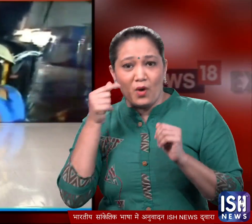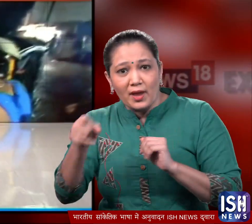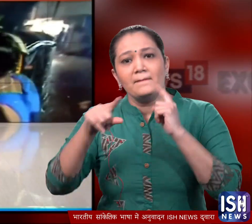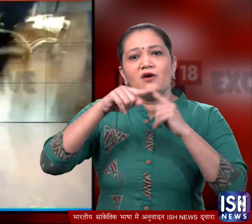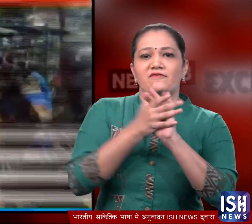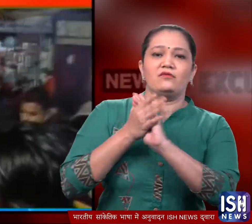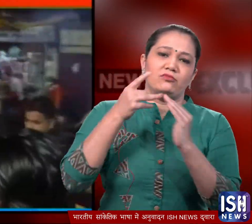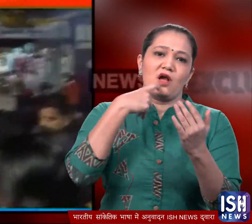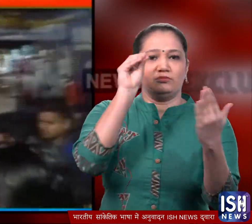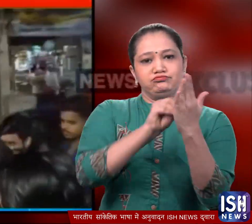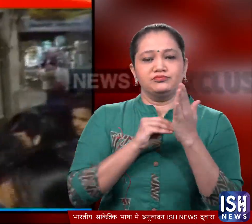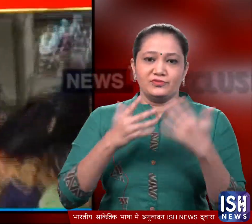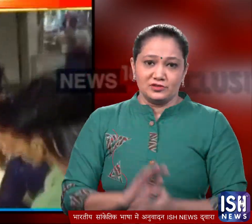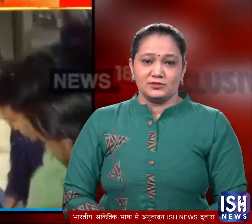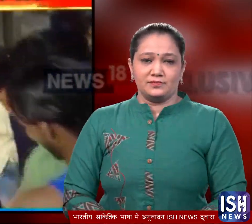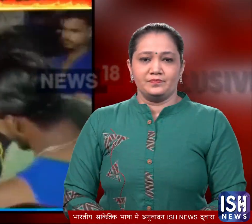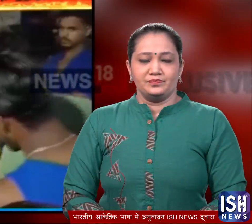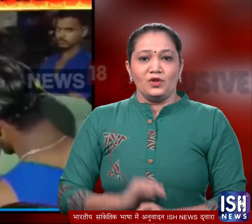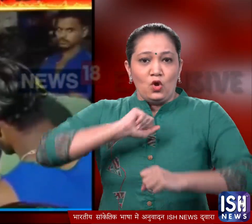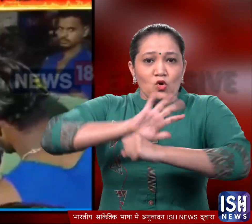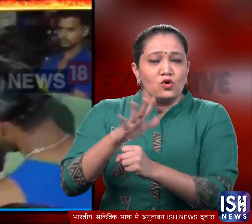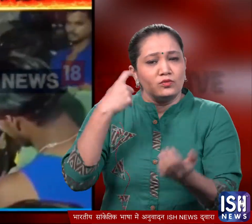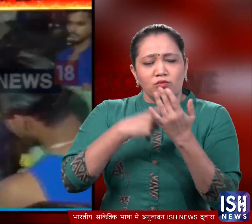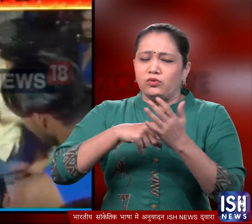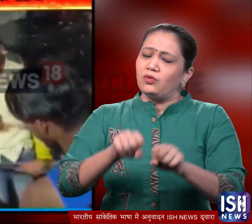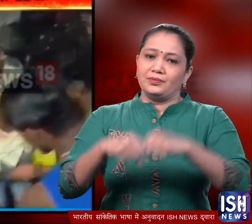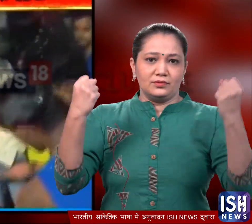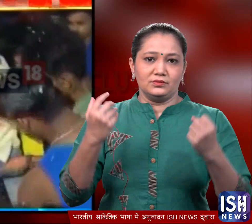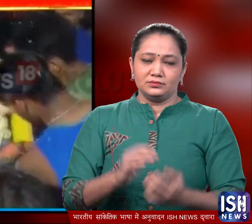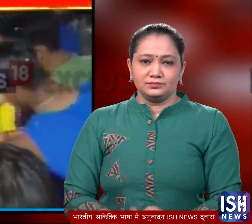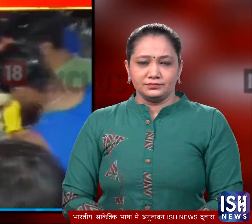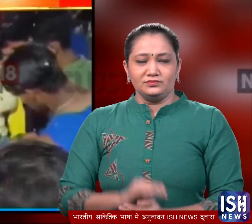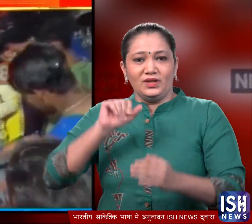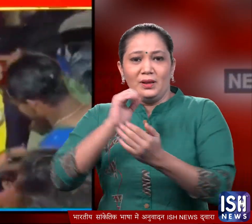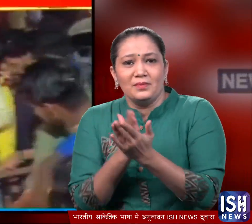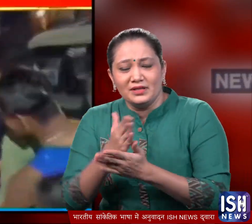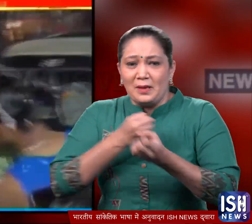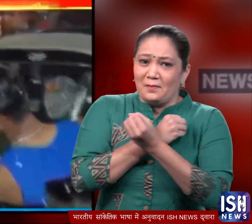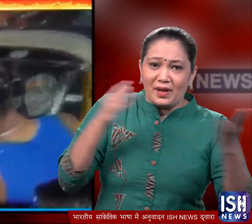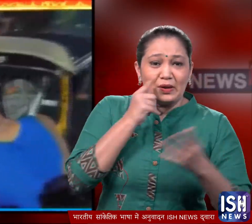लिया, क्योंकि उन लोगों ने कोरोना नियमों की धज्जियां उड़ा दी। जन्मदिन की